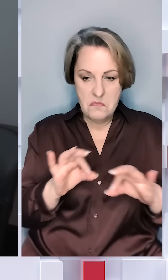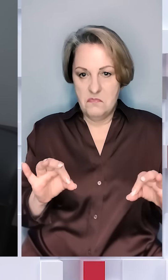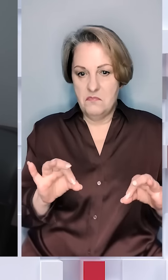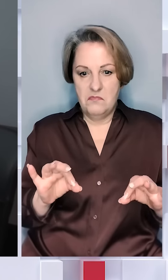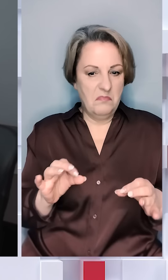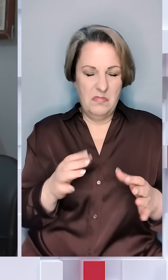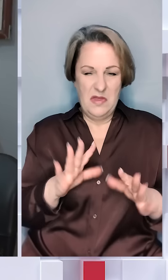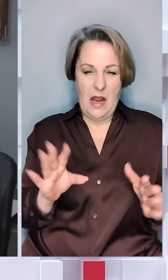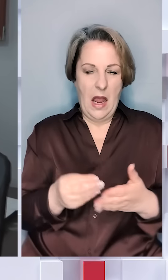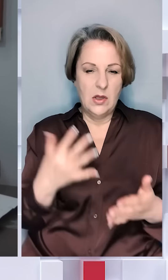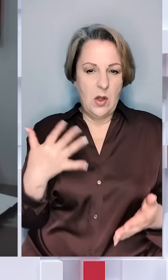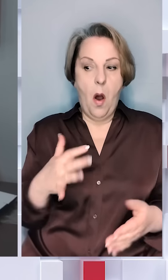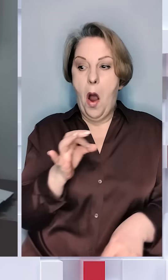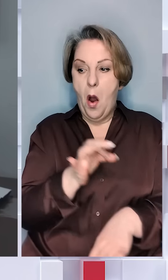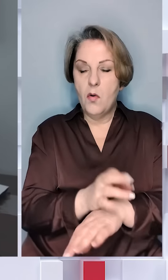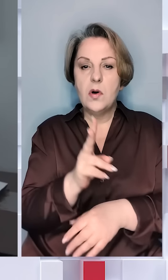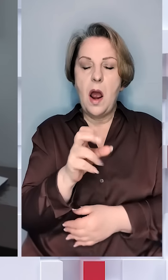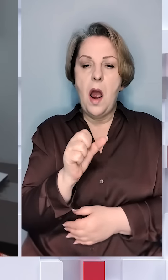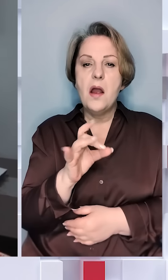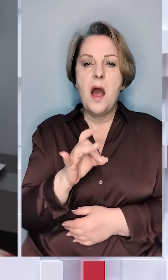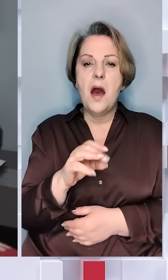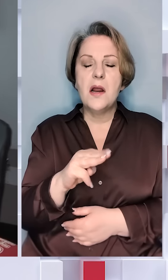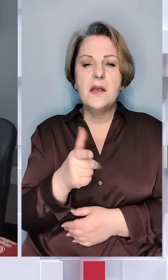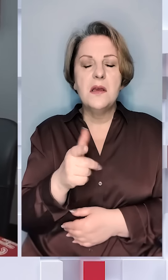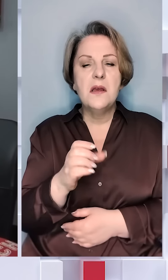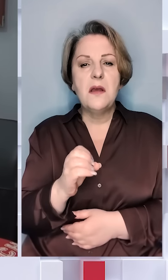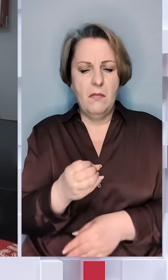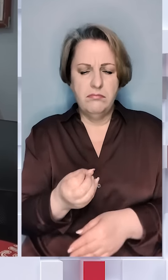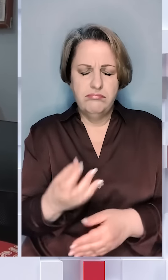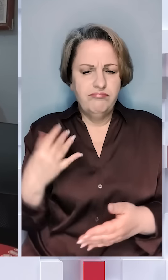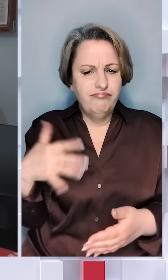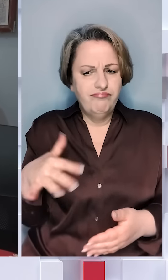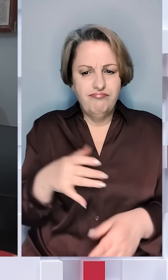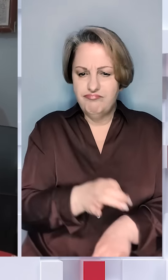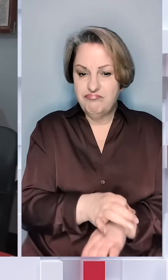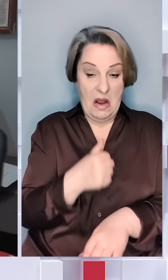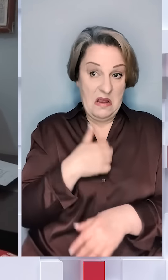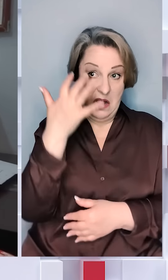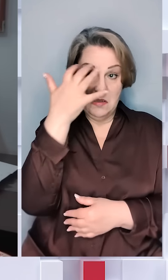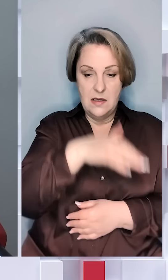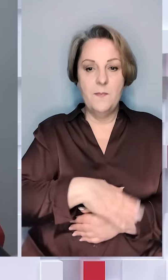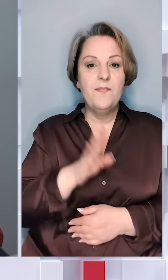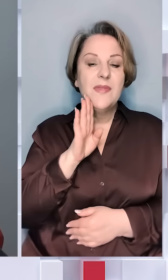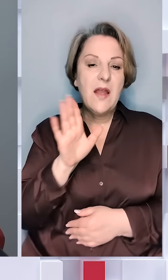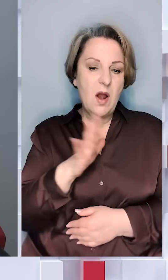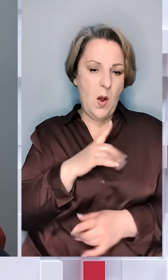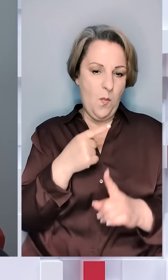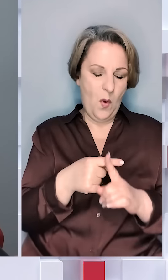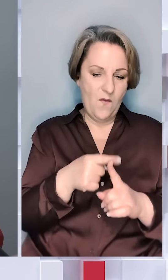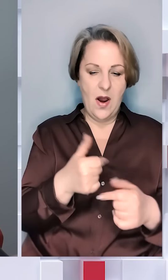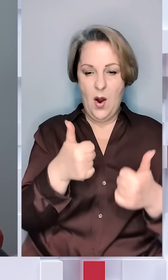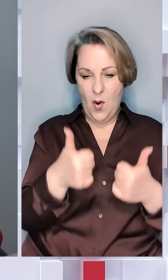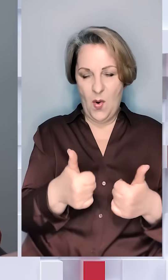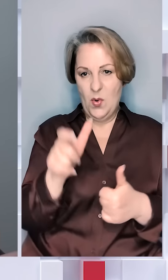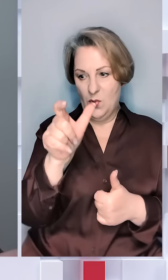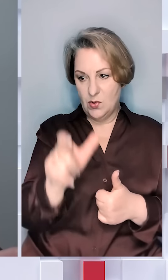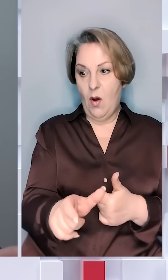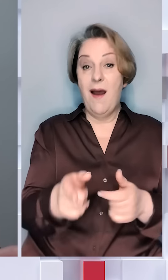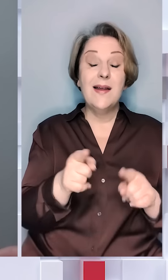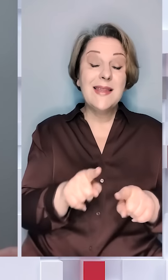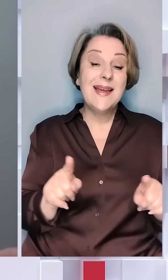по-моєму, недорого. А години Cartier ходила з ними робити? Чесно, я не замічав. Вона була позитивною і хорошою